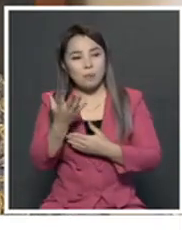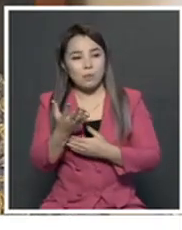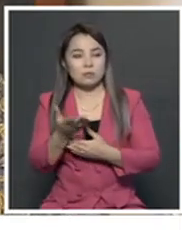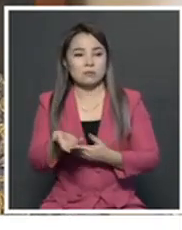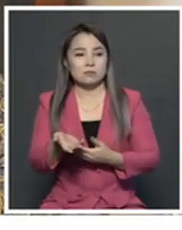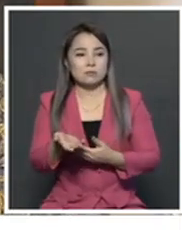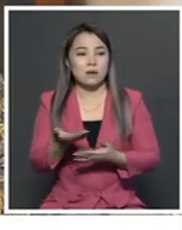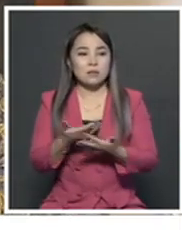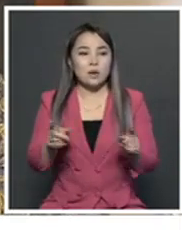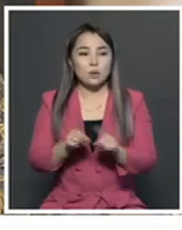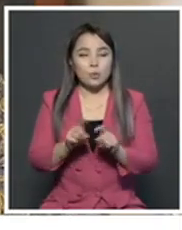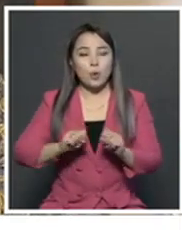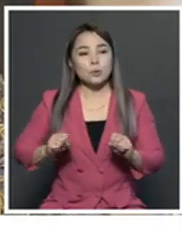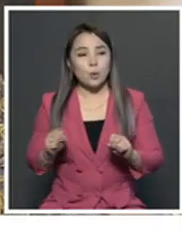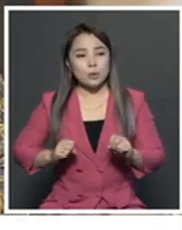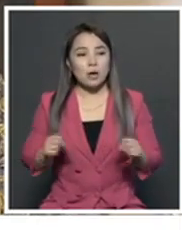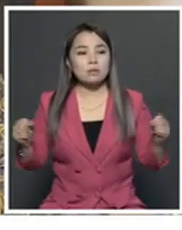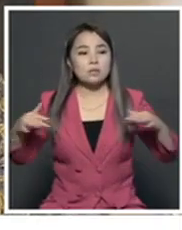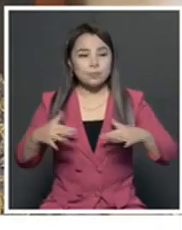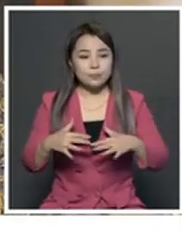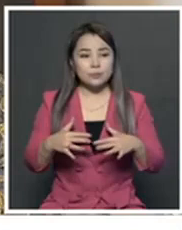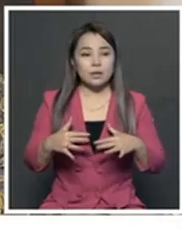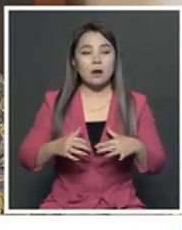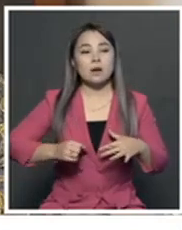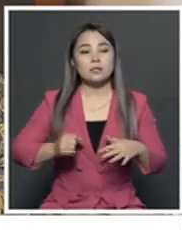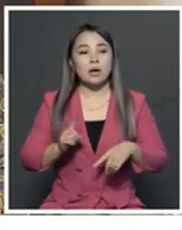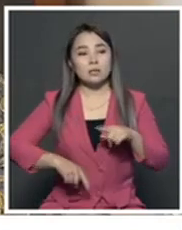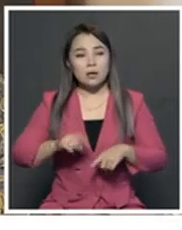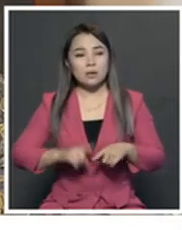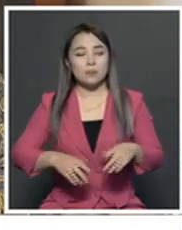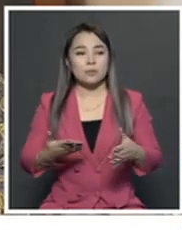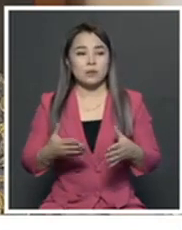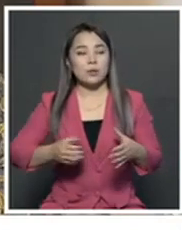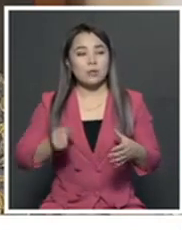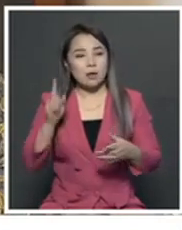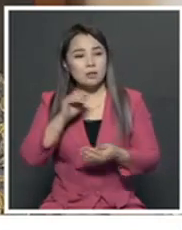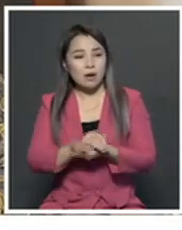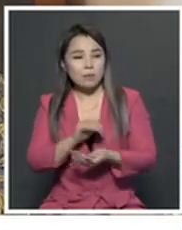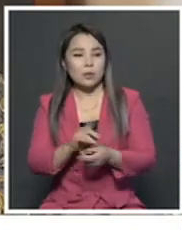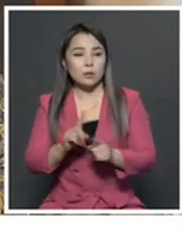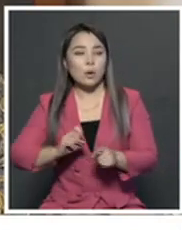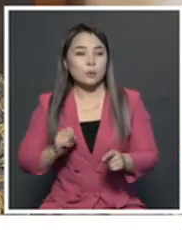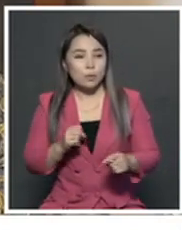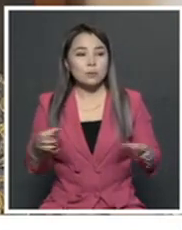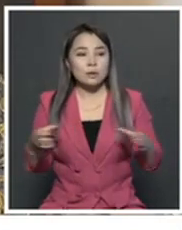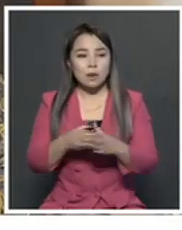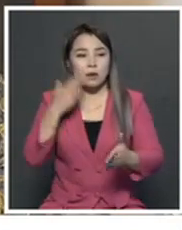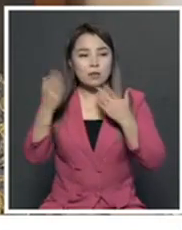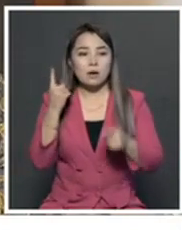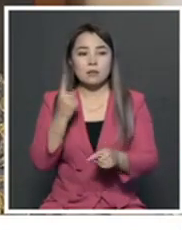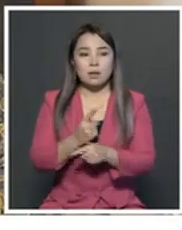достармен, таныстарменен бірге түрілдетіп